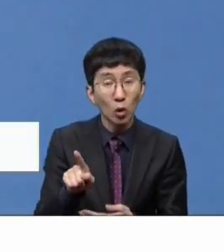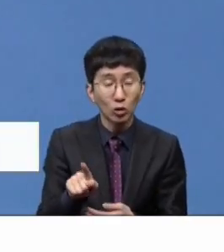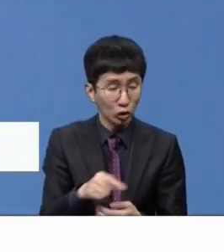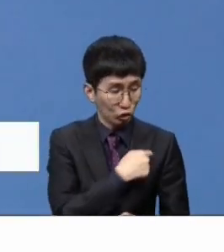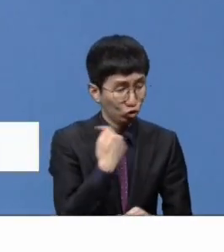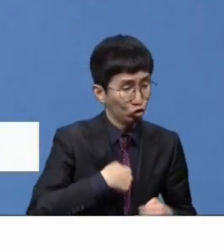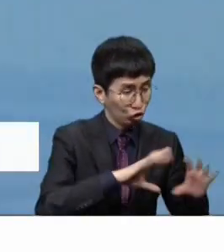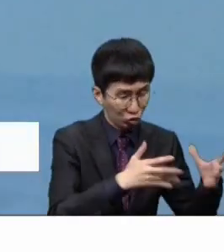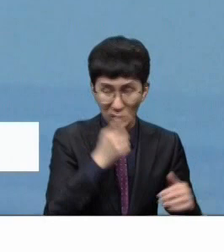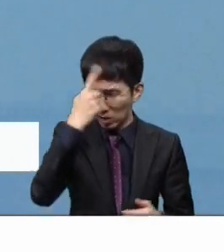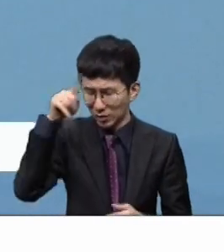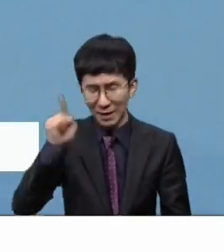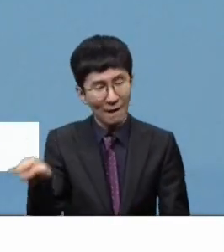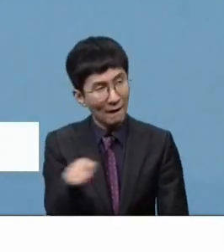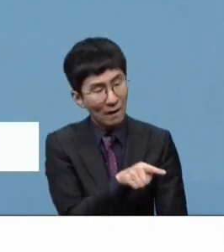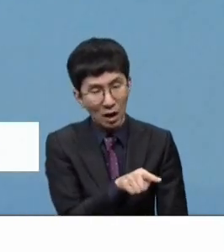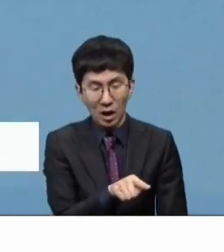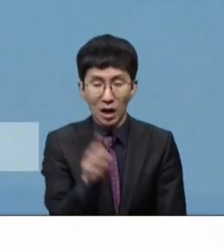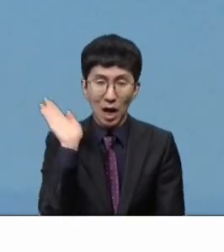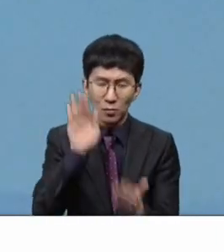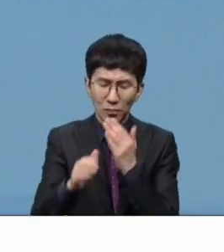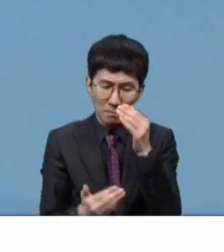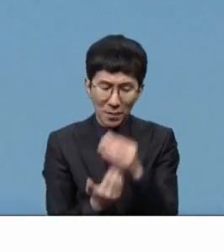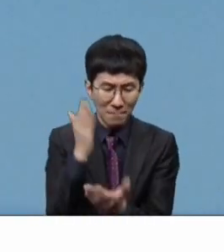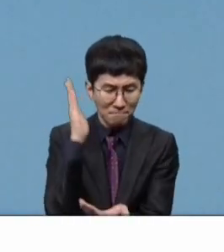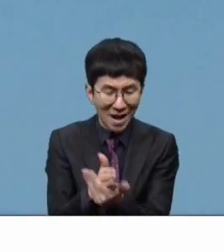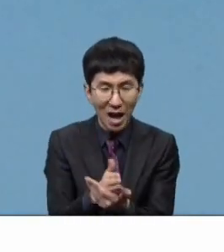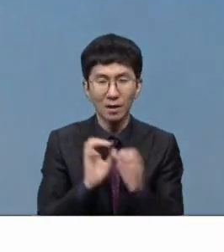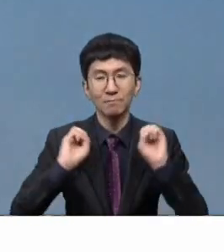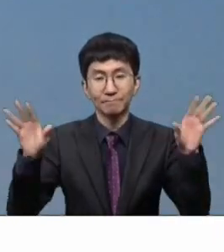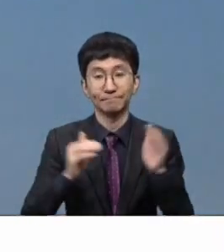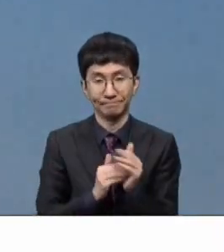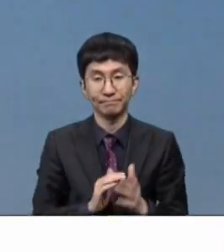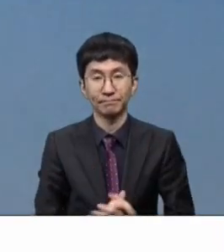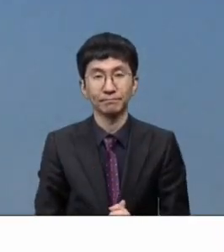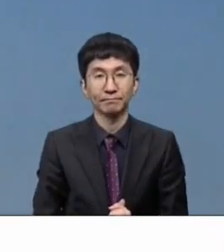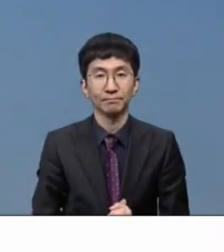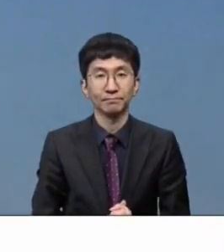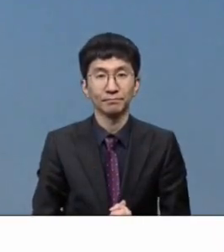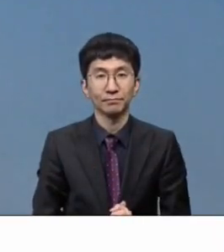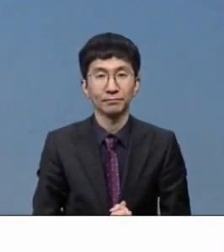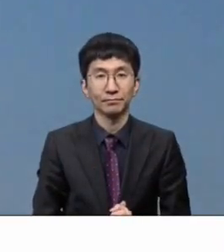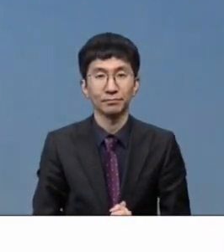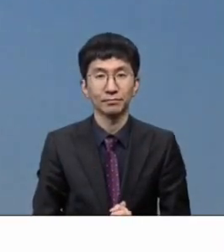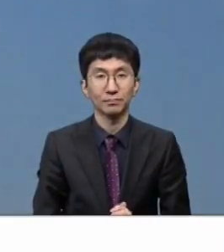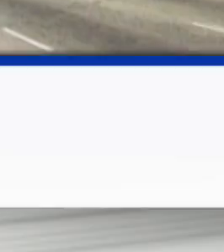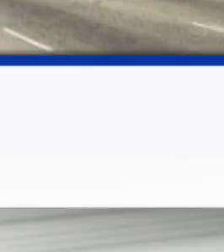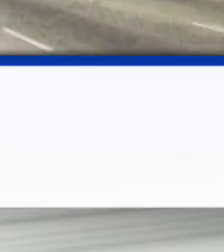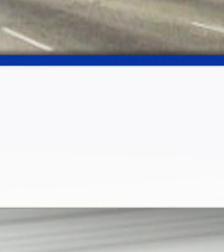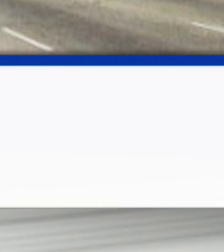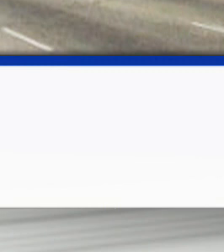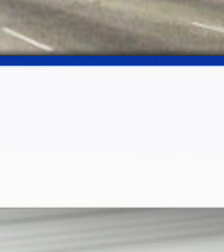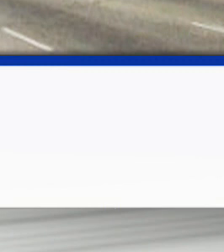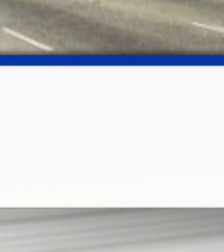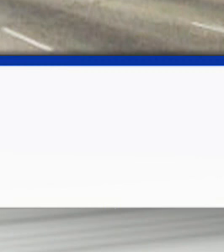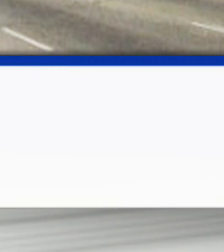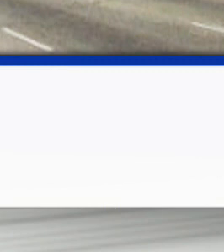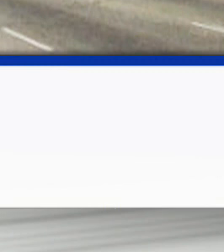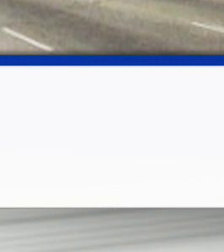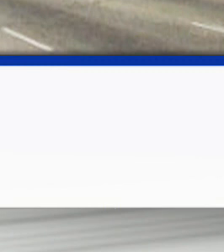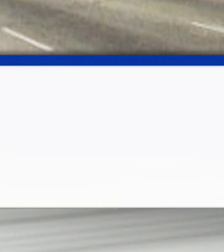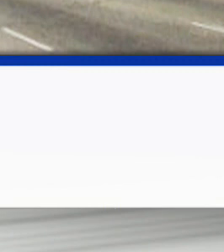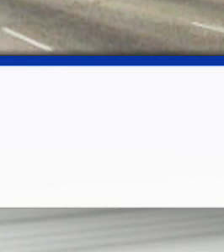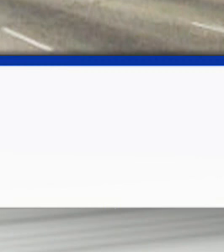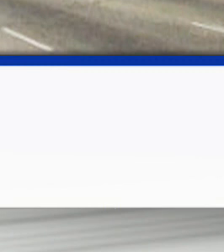강한 유감과 함께 재발 방지를 촉구했습니다. SBS 김학규입니다. 미